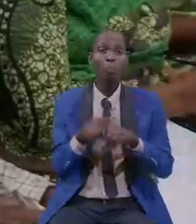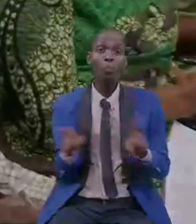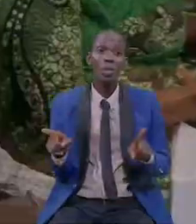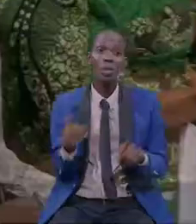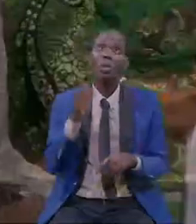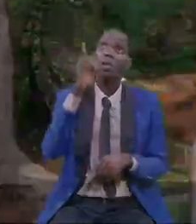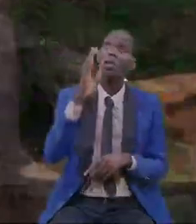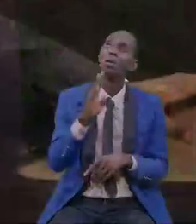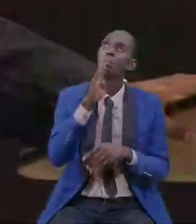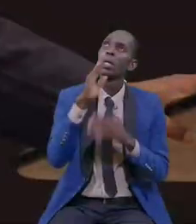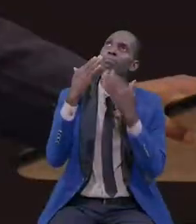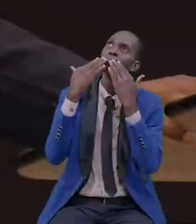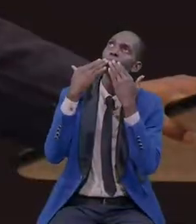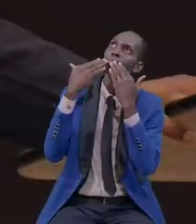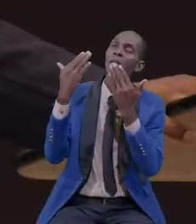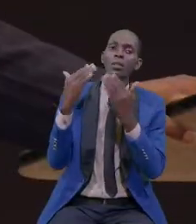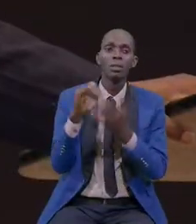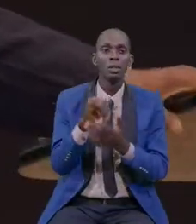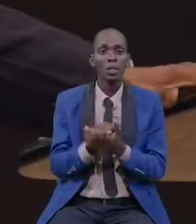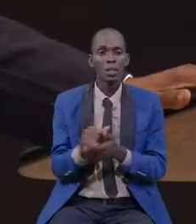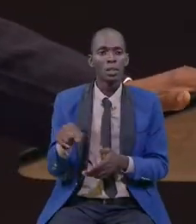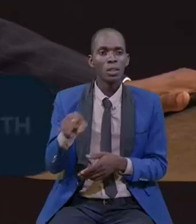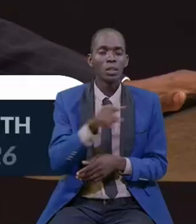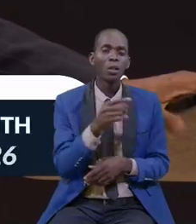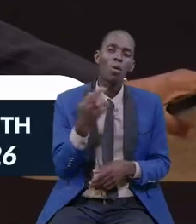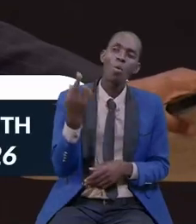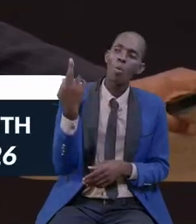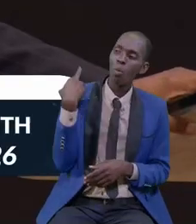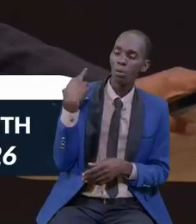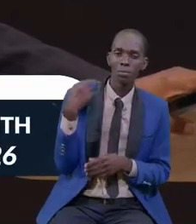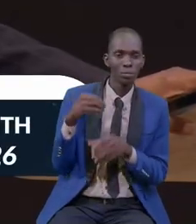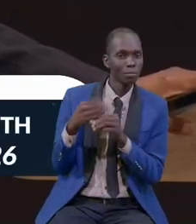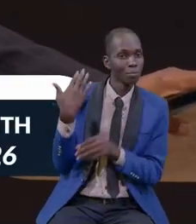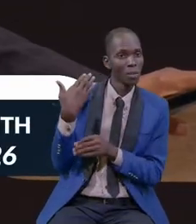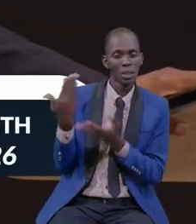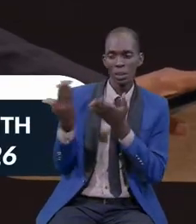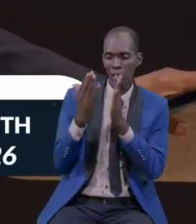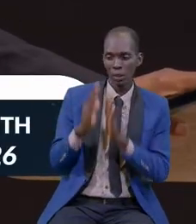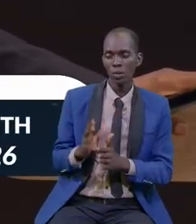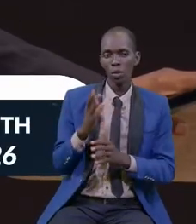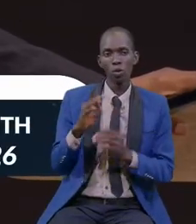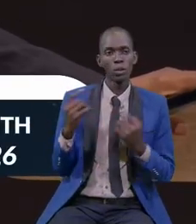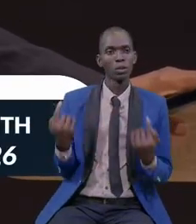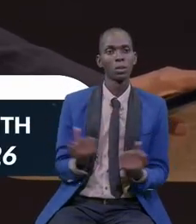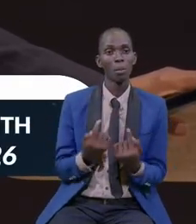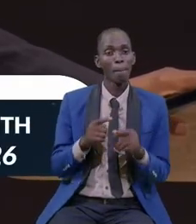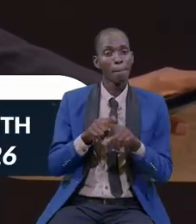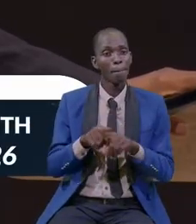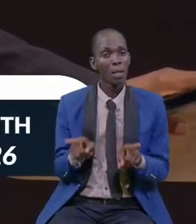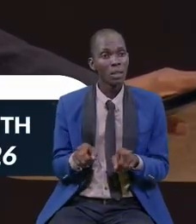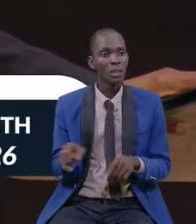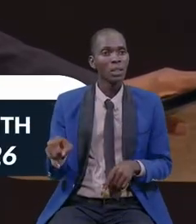17 mais grâce soit rendue à Dieu de ce que après avoir été esclave du